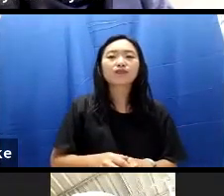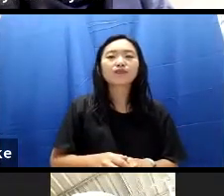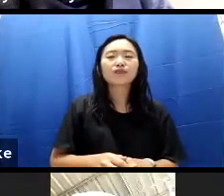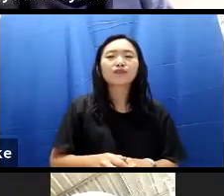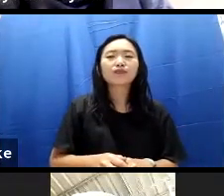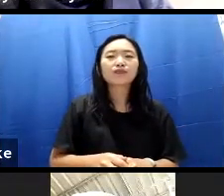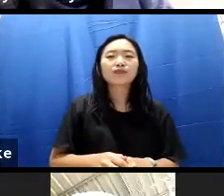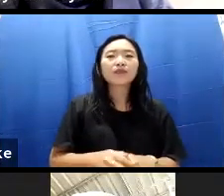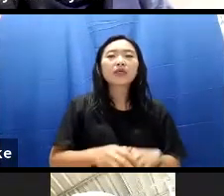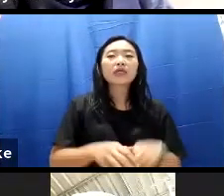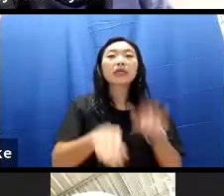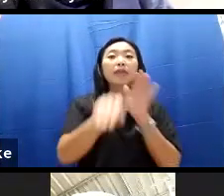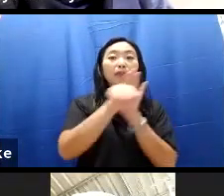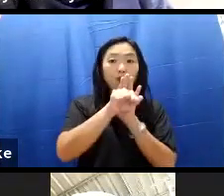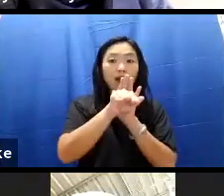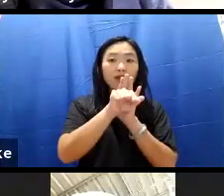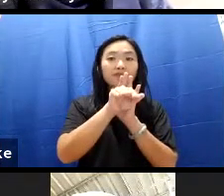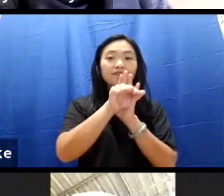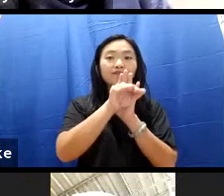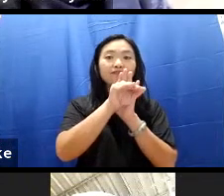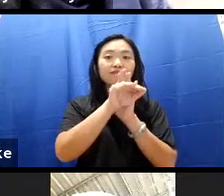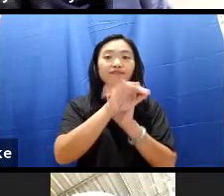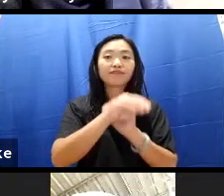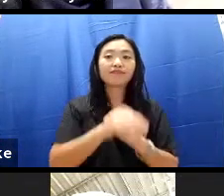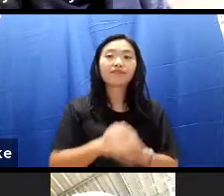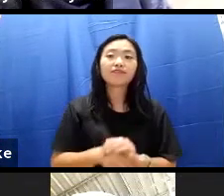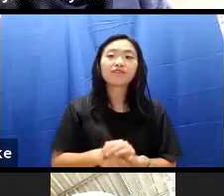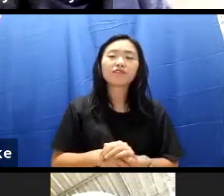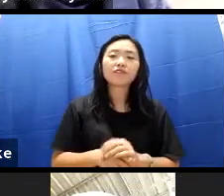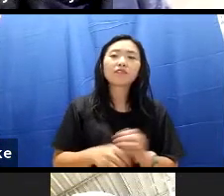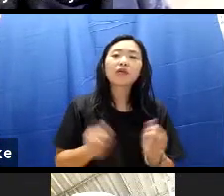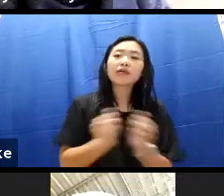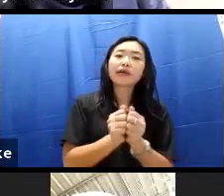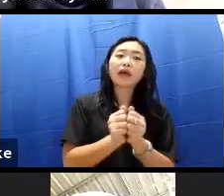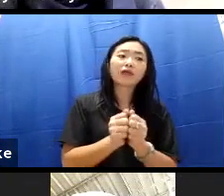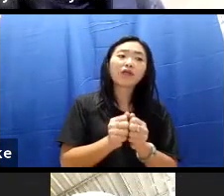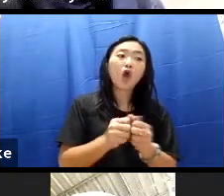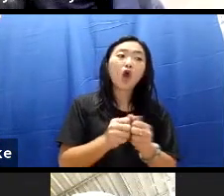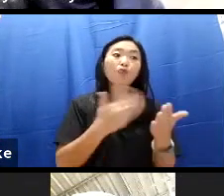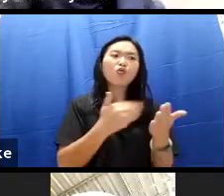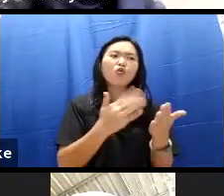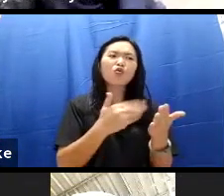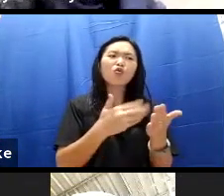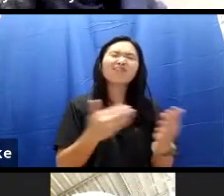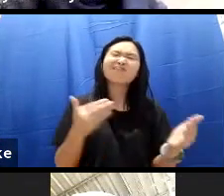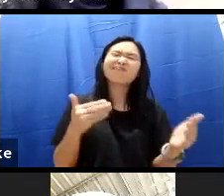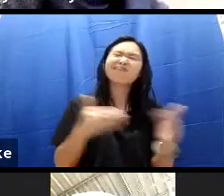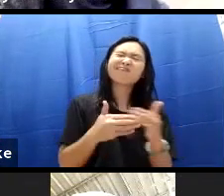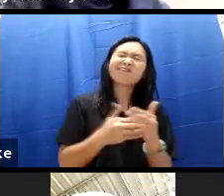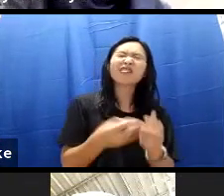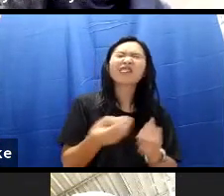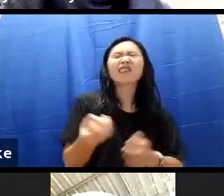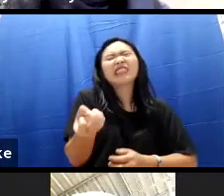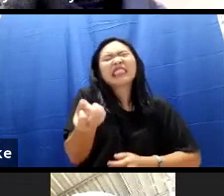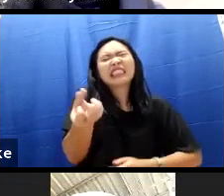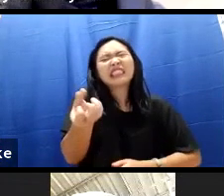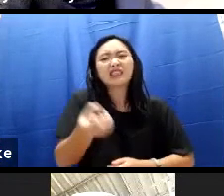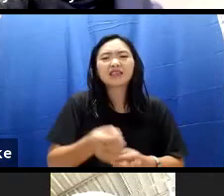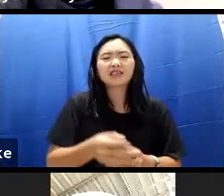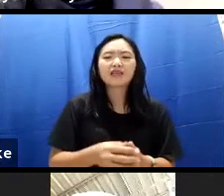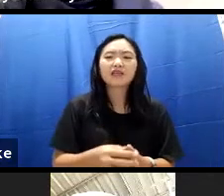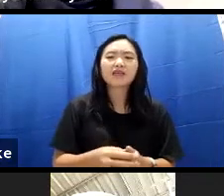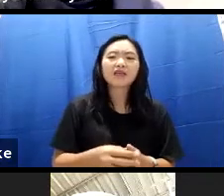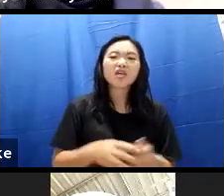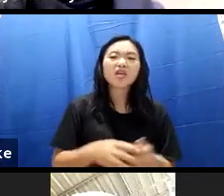Papua dengan sumber daya literatur dan segala macam yang terbatas. Kemudian ya saya baca, saya ingat persis buku pertama ya